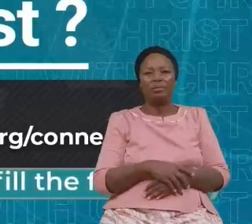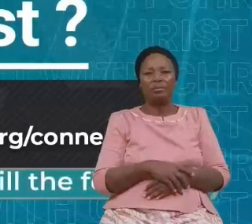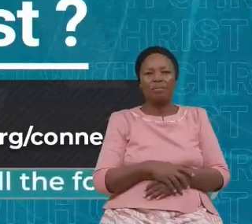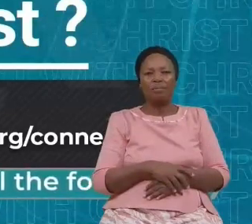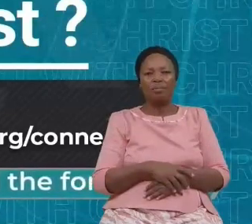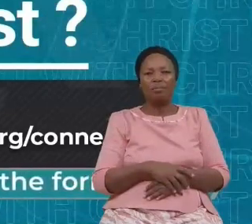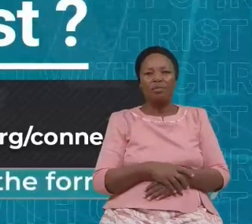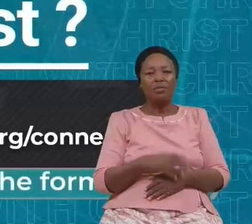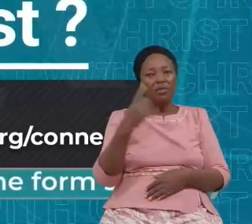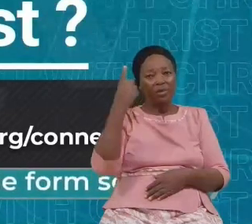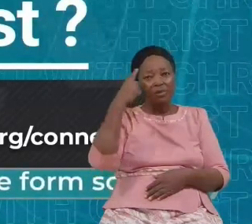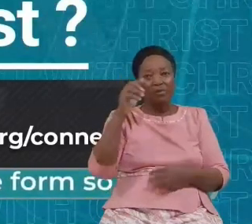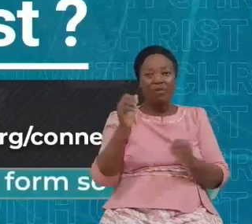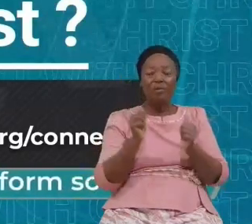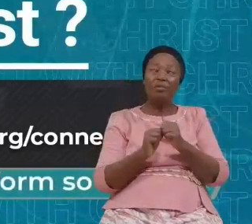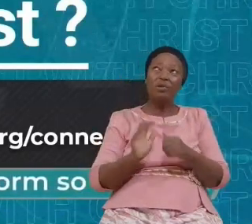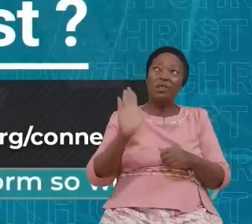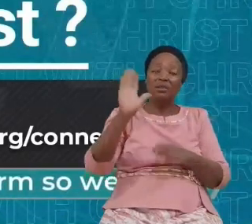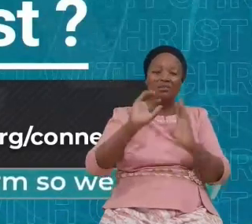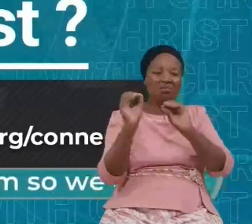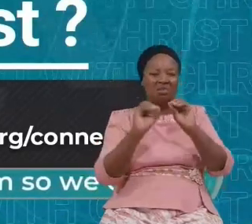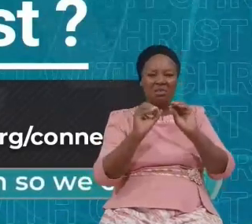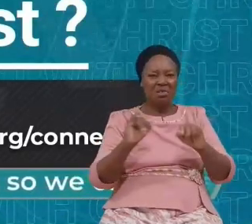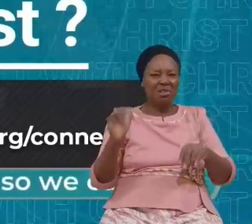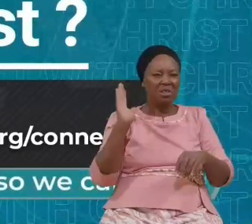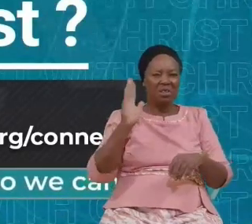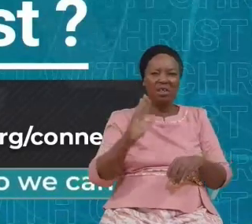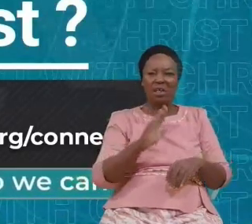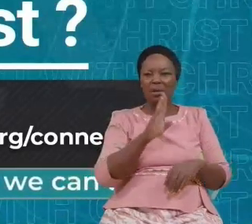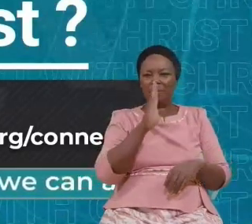car avec lui rien ne sera impossible